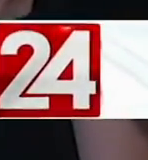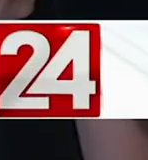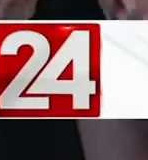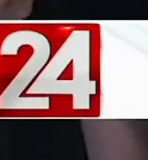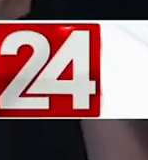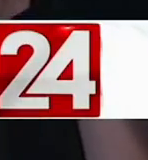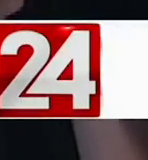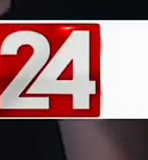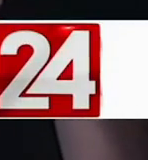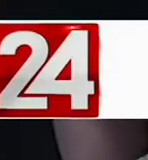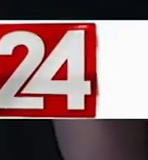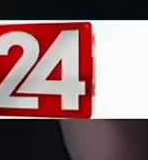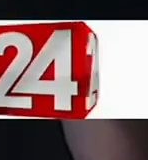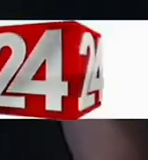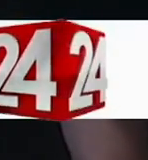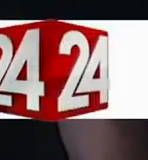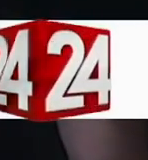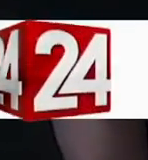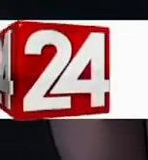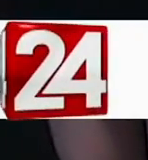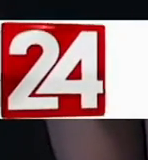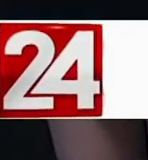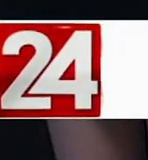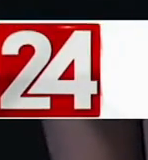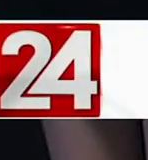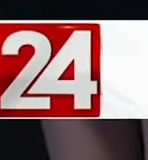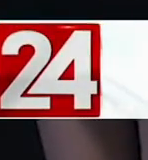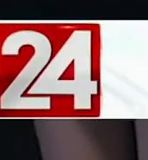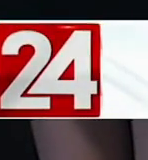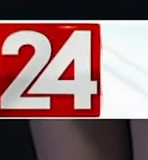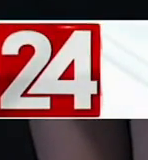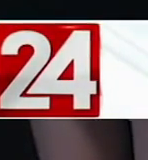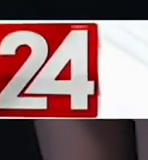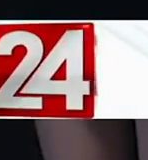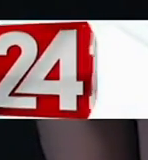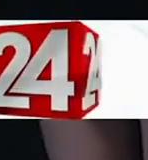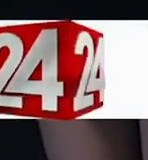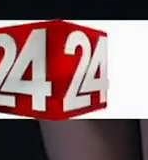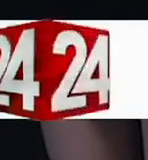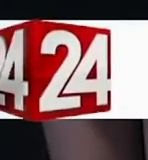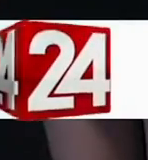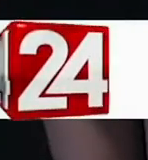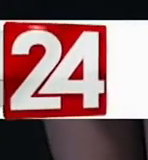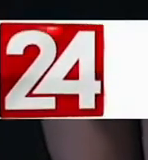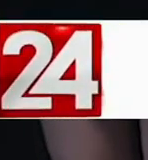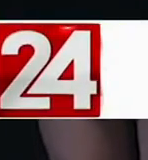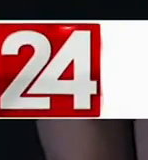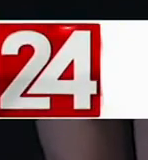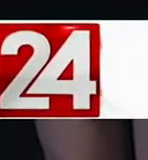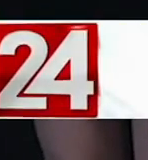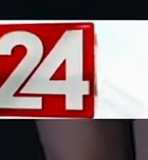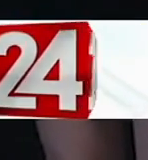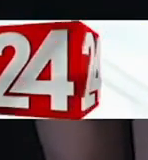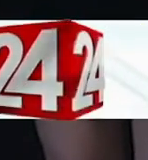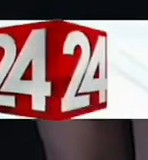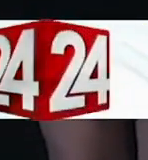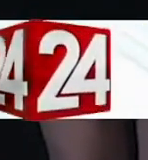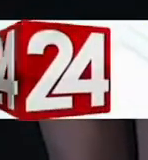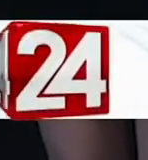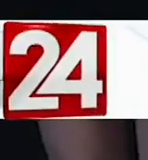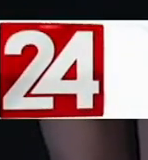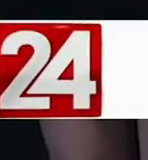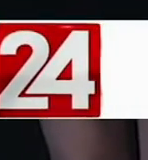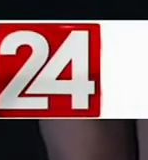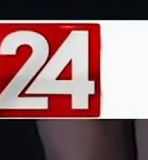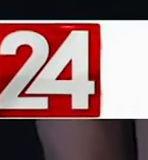Abangan cast ng bagong kakikiligang TV adaptation ng GMA sa hit Wattpad story na